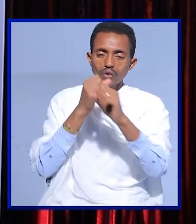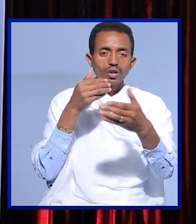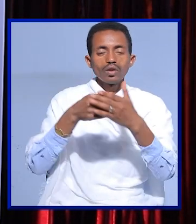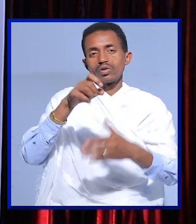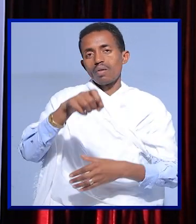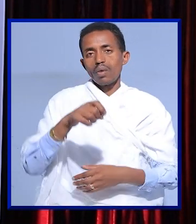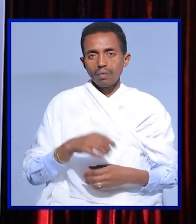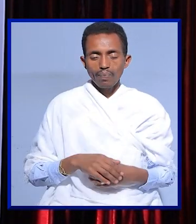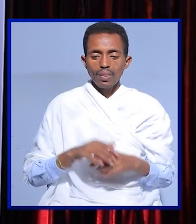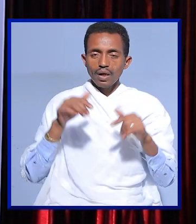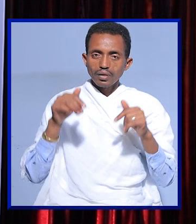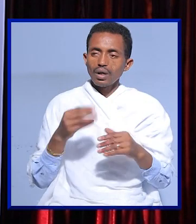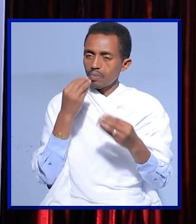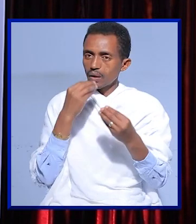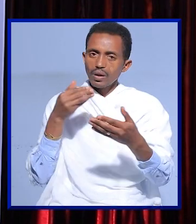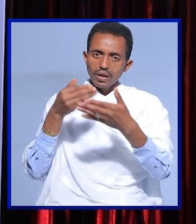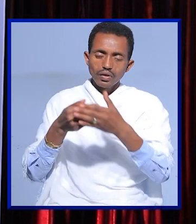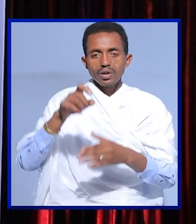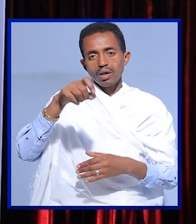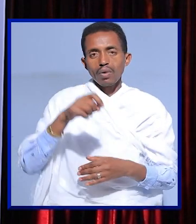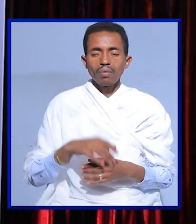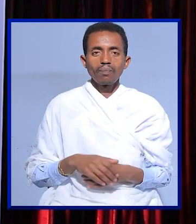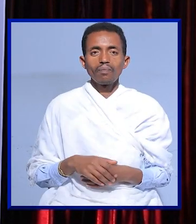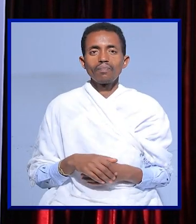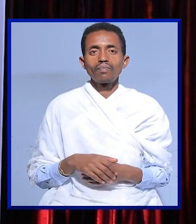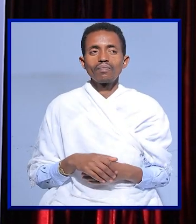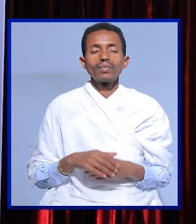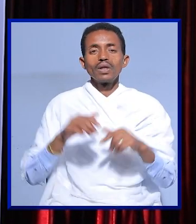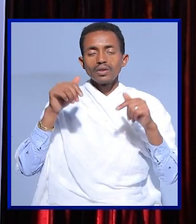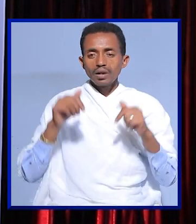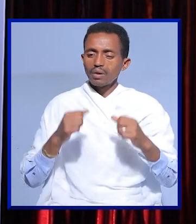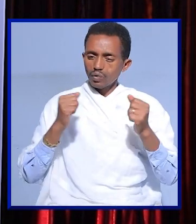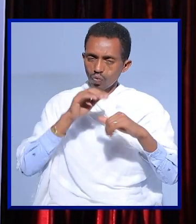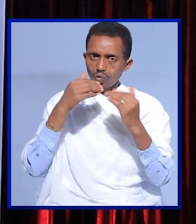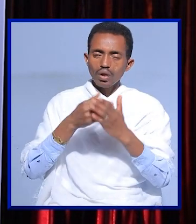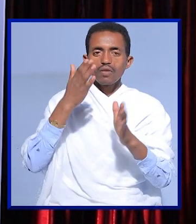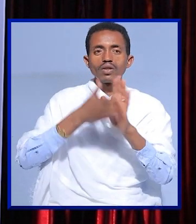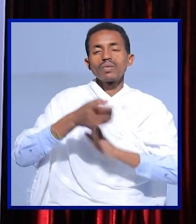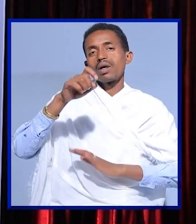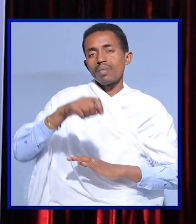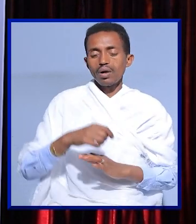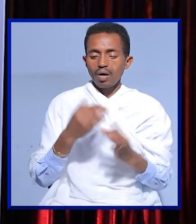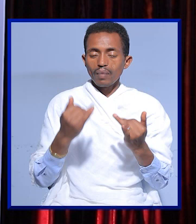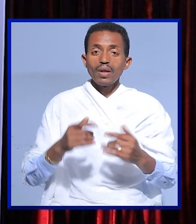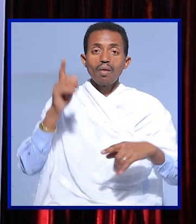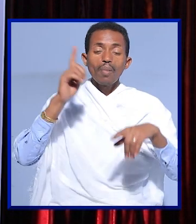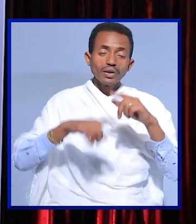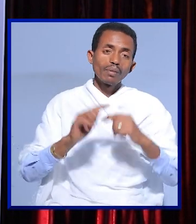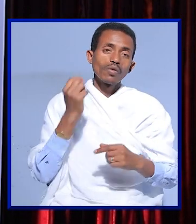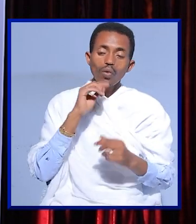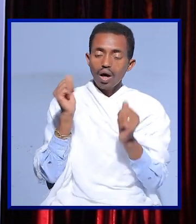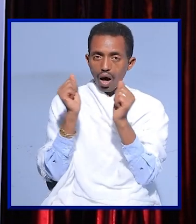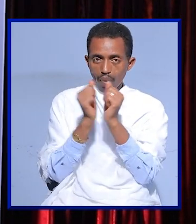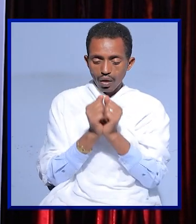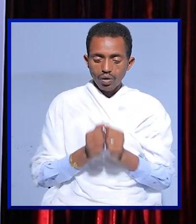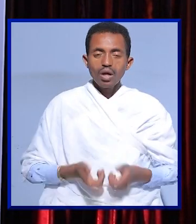ይገባል። ዛሬ ምግብ ይዘንላቸው ልንደርስ ይገባል። ዛሬ ምንችለው ልናደርግላቸው ይገባል። ባንችልም እንኳን